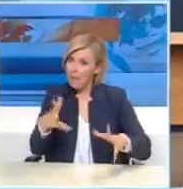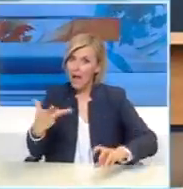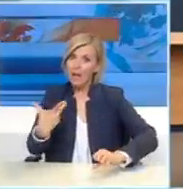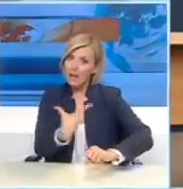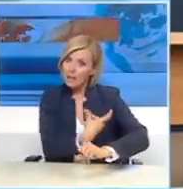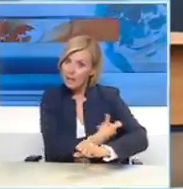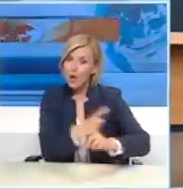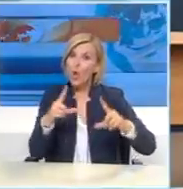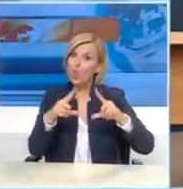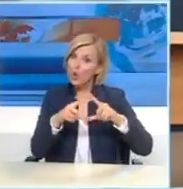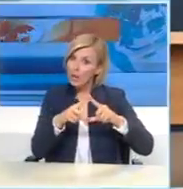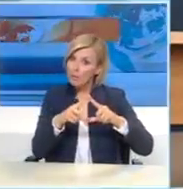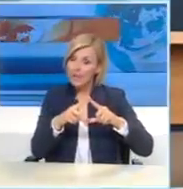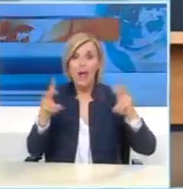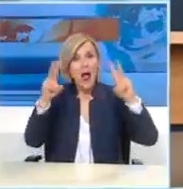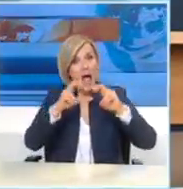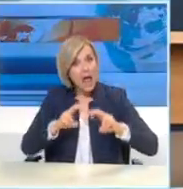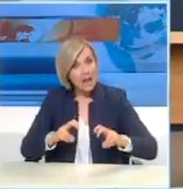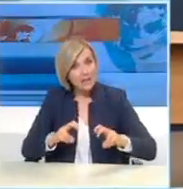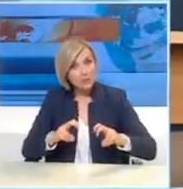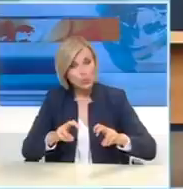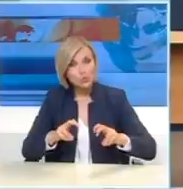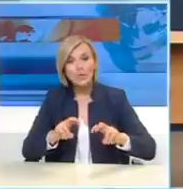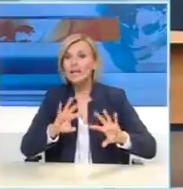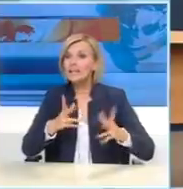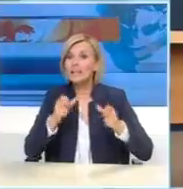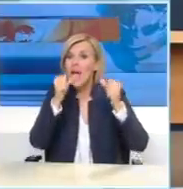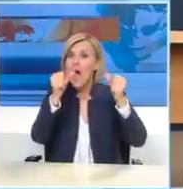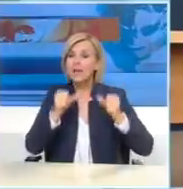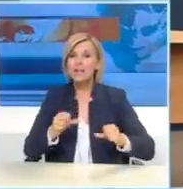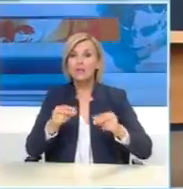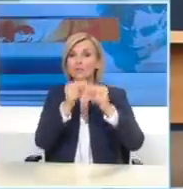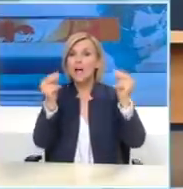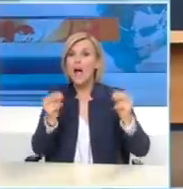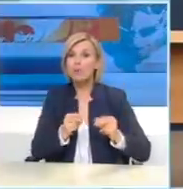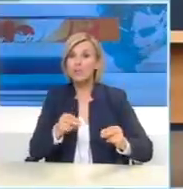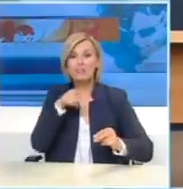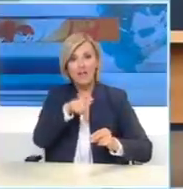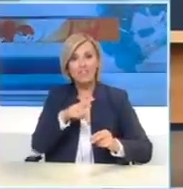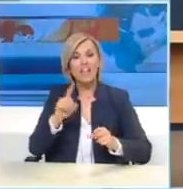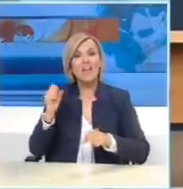χορηγηθεί? Έχουν ελεγχθεί πιθανές παρενέργειες και έχετε να μας ανακοινώσετε αποτελέσματα από τη θεραπεία αυτή?